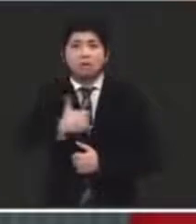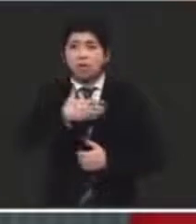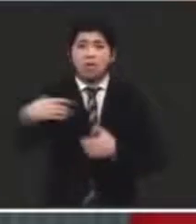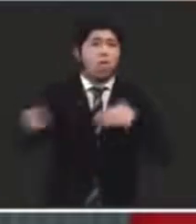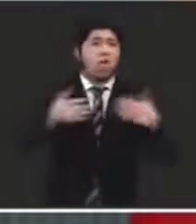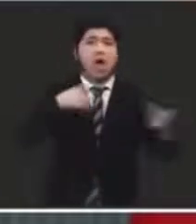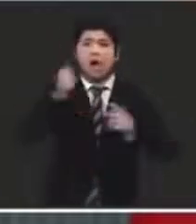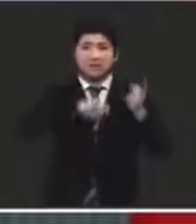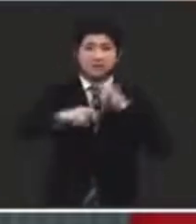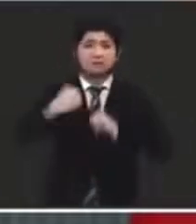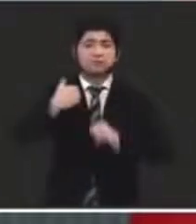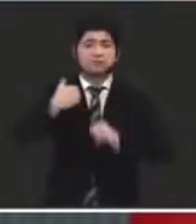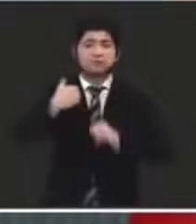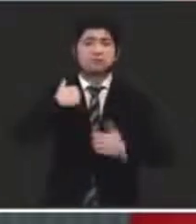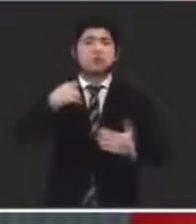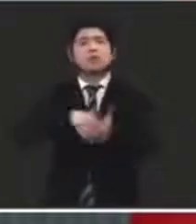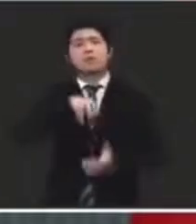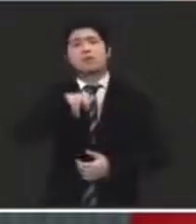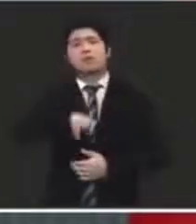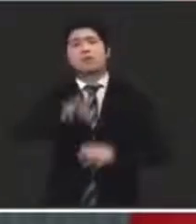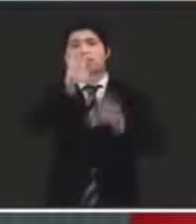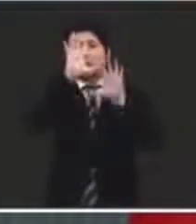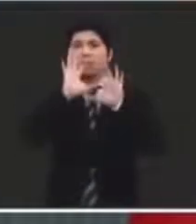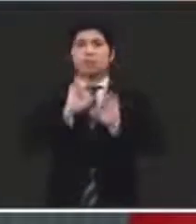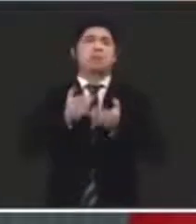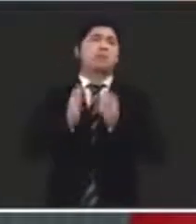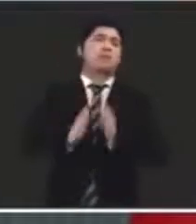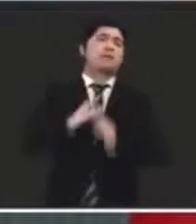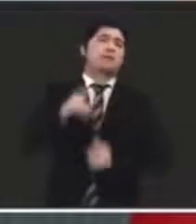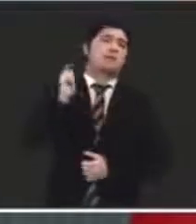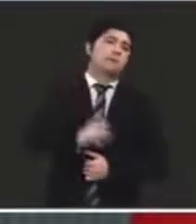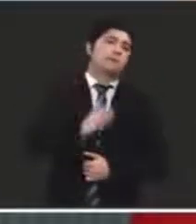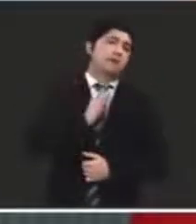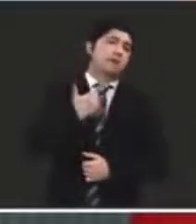Biz hedeflerimize doğru yürümeyi sürdürebildik